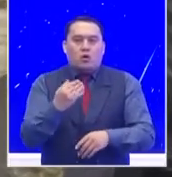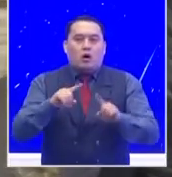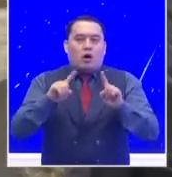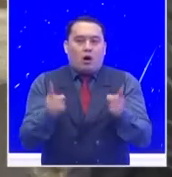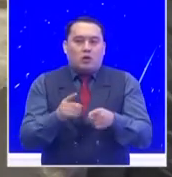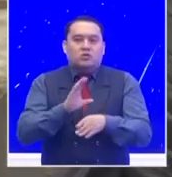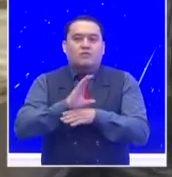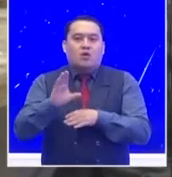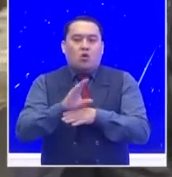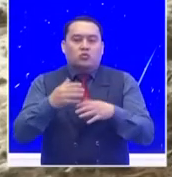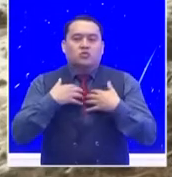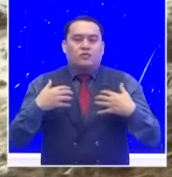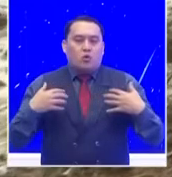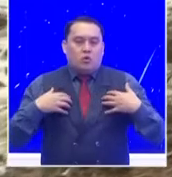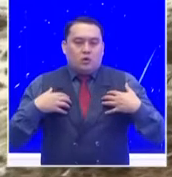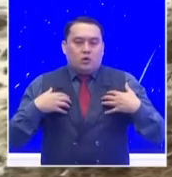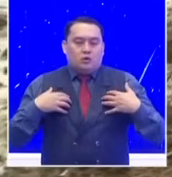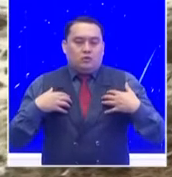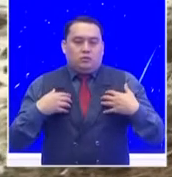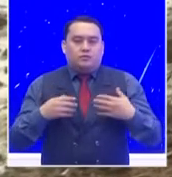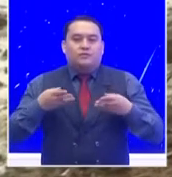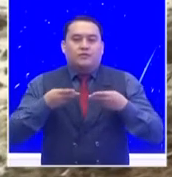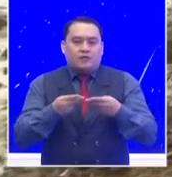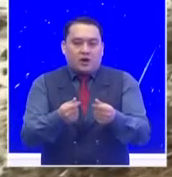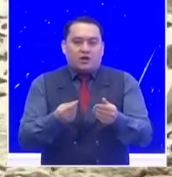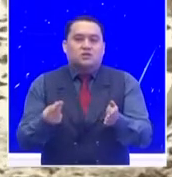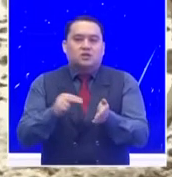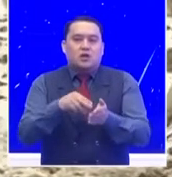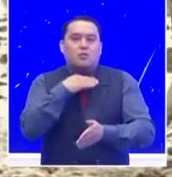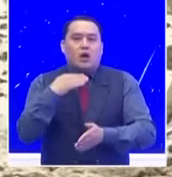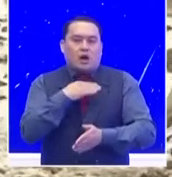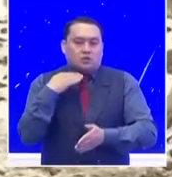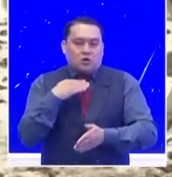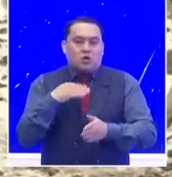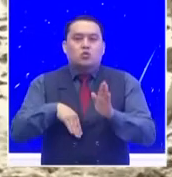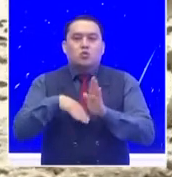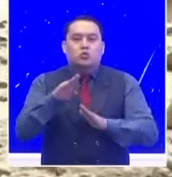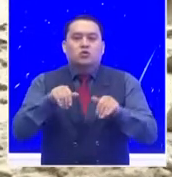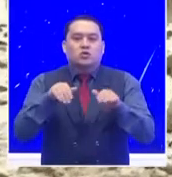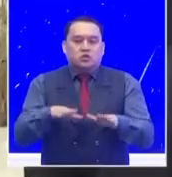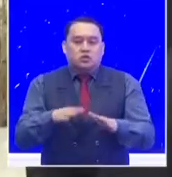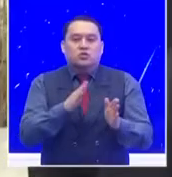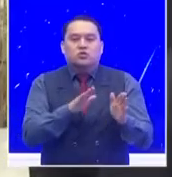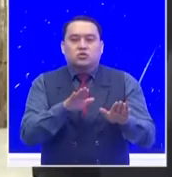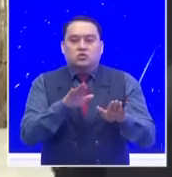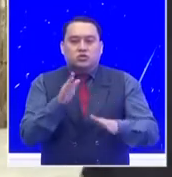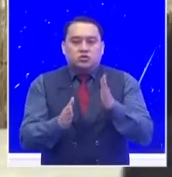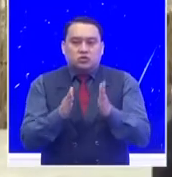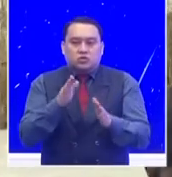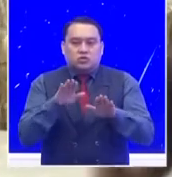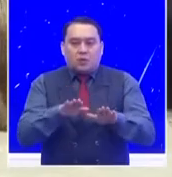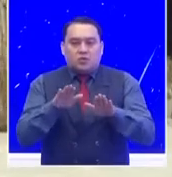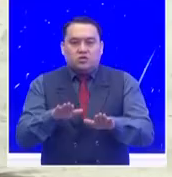ограничение в вывозе живого поголовья вряд ли окажет влияние на стоимость мяса. Гораздо лучшим решением для стабилизации цен было бы